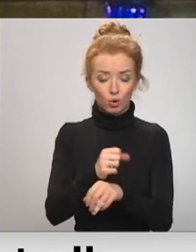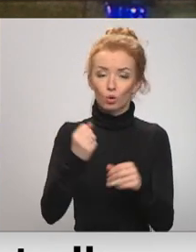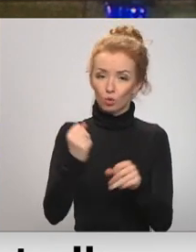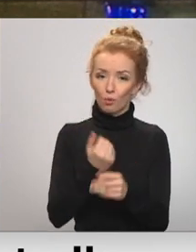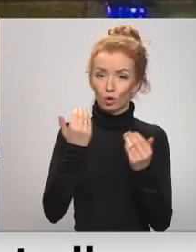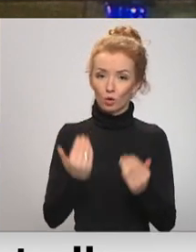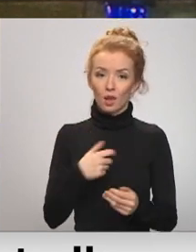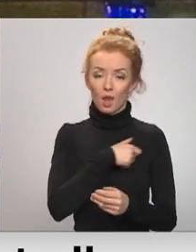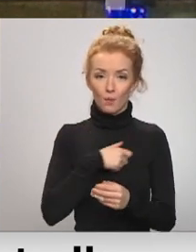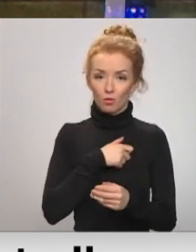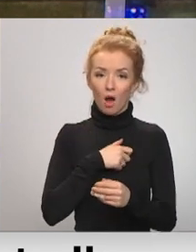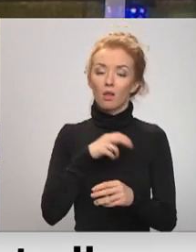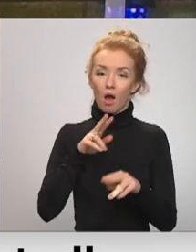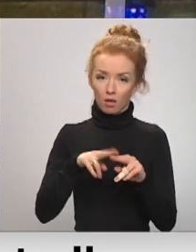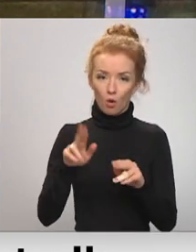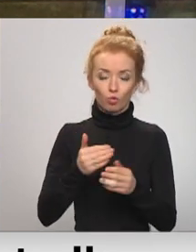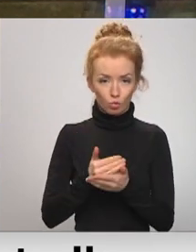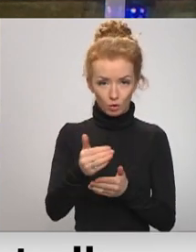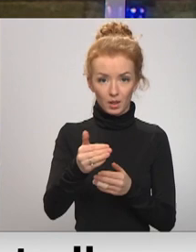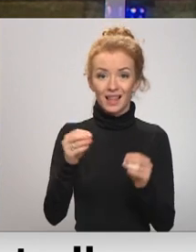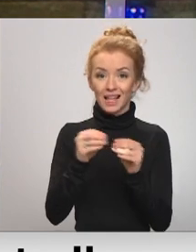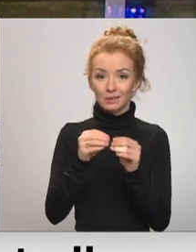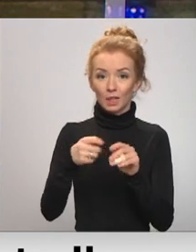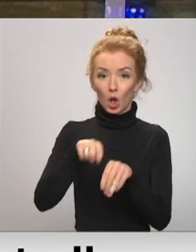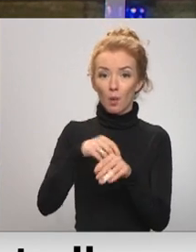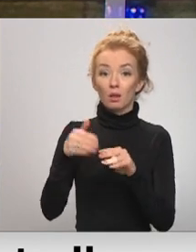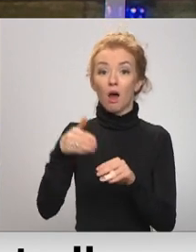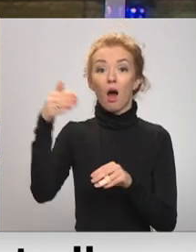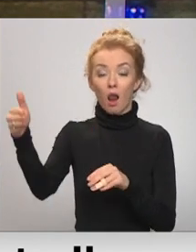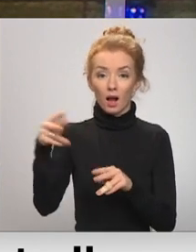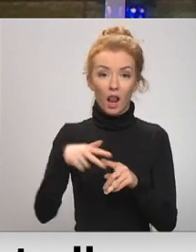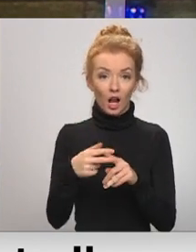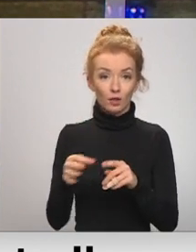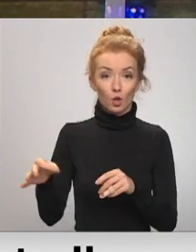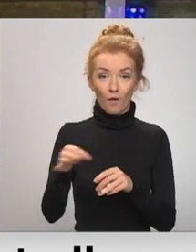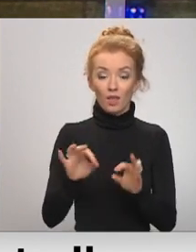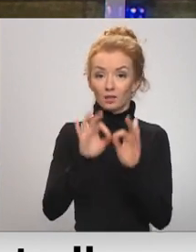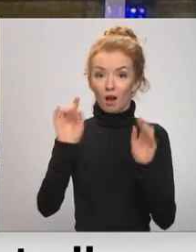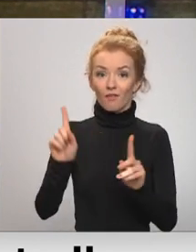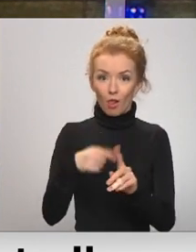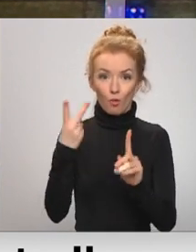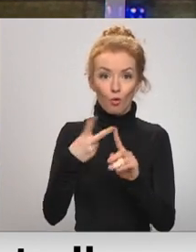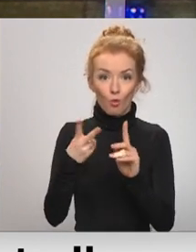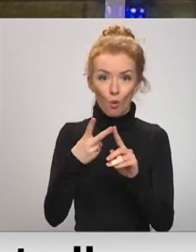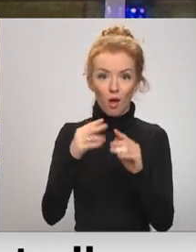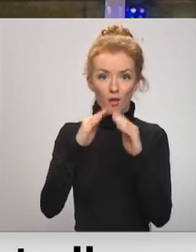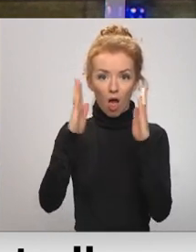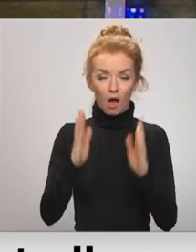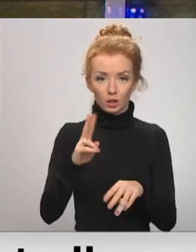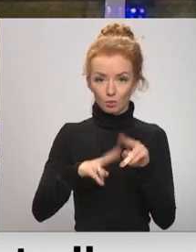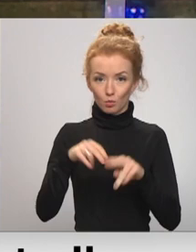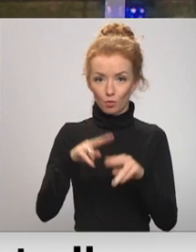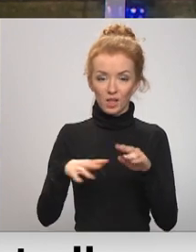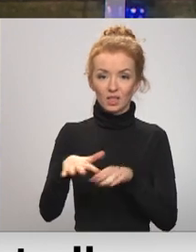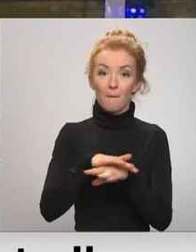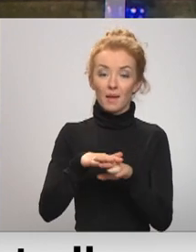deputāti lēma, ka tā jāturpina. Turklāt tikai 10 km tālāk Jelgavas novadā sākta vēl vienas šādas ēkas būvniecības ieceres